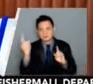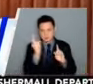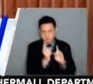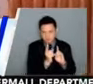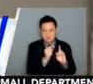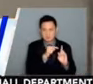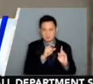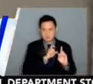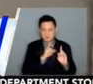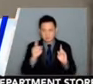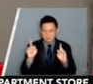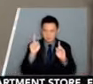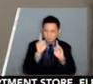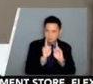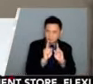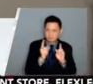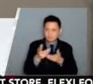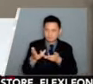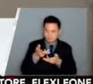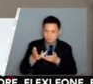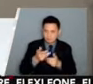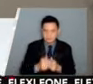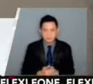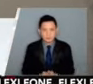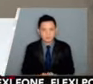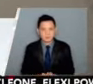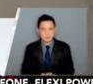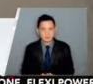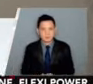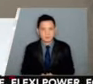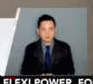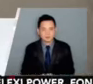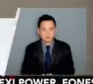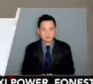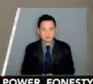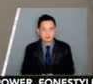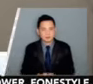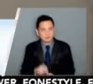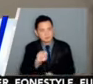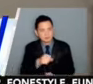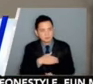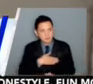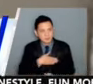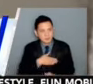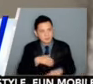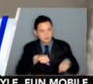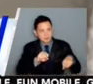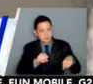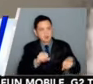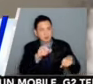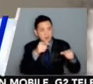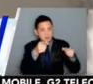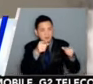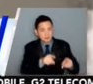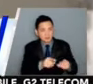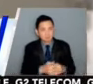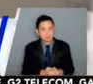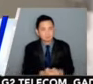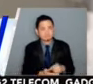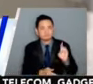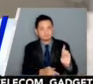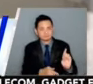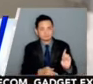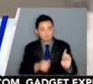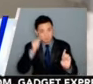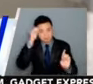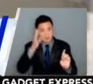suspect noon. May lumapit po dalawa lalaki. Dalawa. Yung isa po nasa likod ko, yung isa sinabi sa atin,